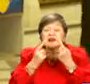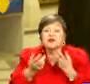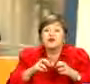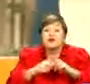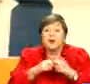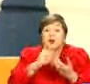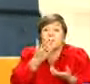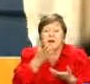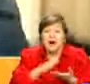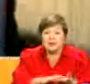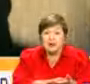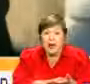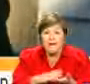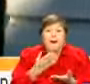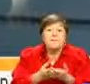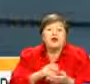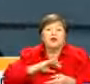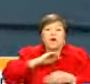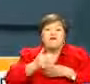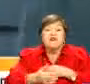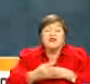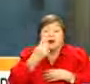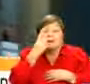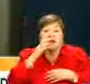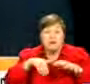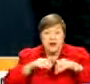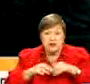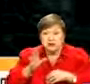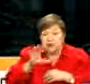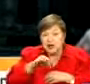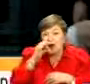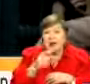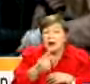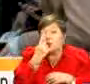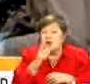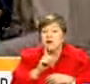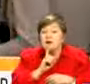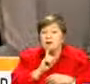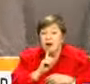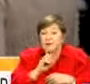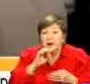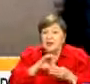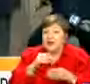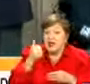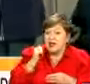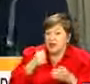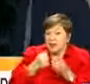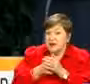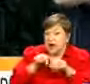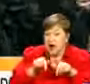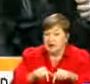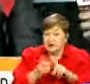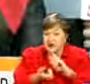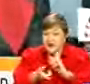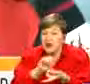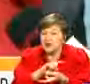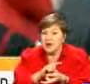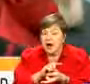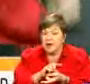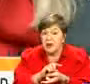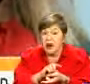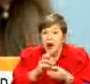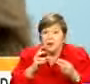problemă pentru funcția de vicepremier, să se aleagă un nume, pentru că iată, de ieri până astăzi s-au schimbat lucrurile.